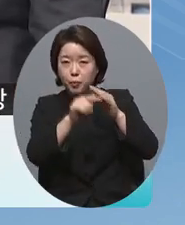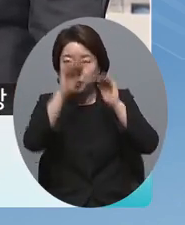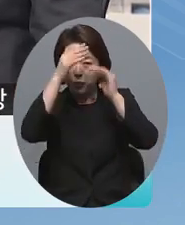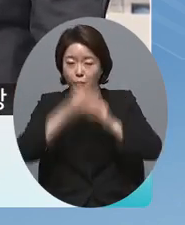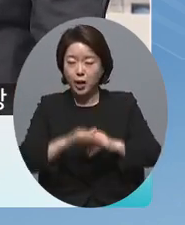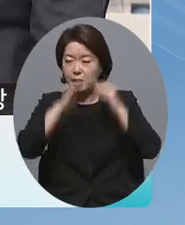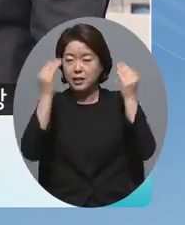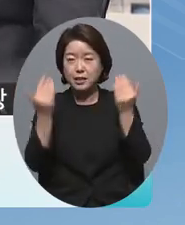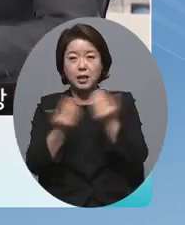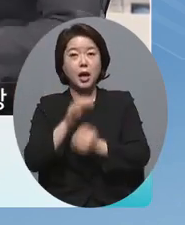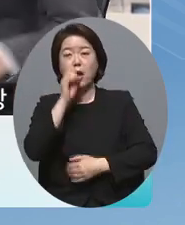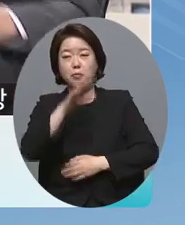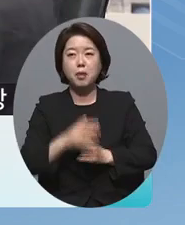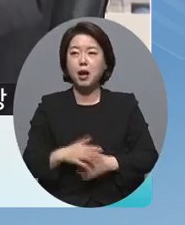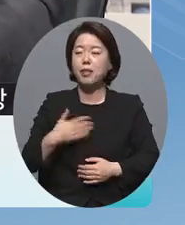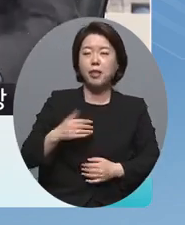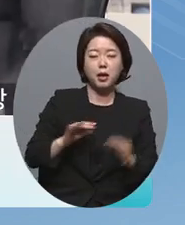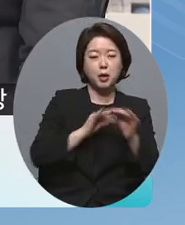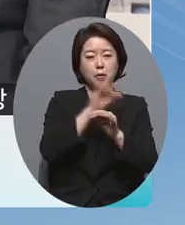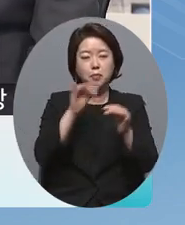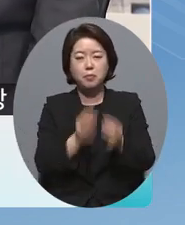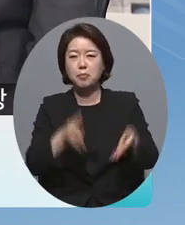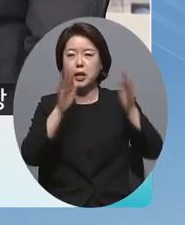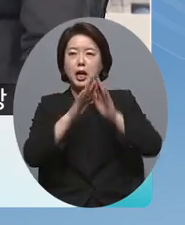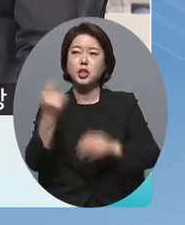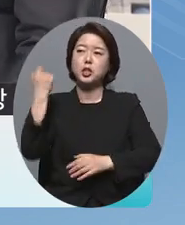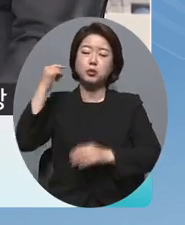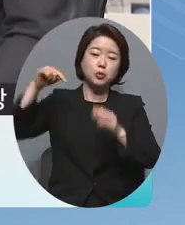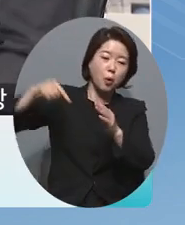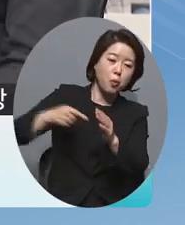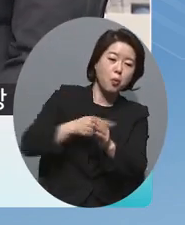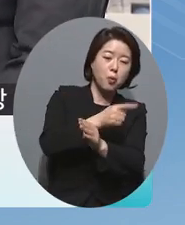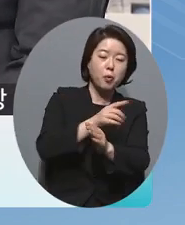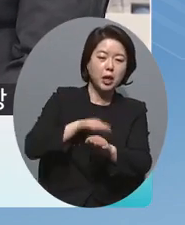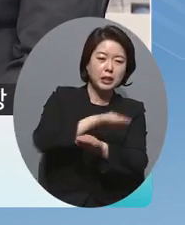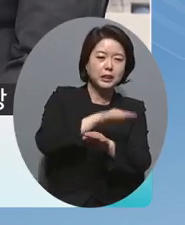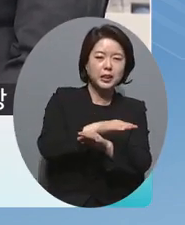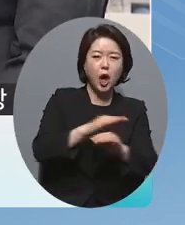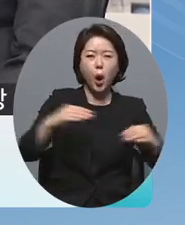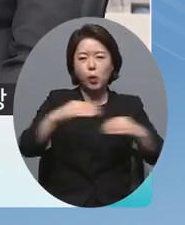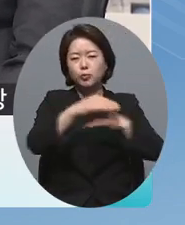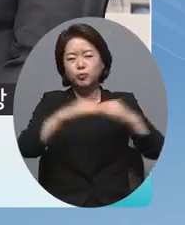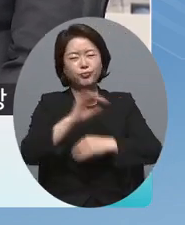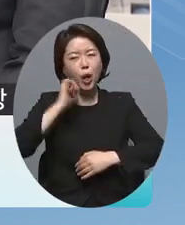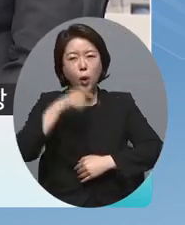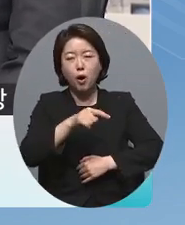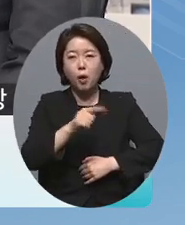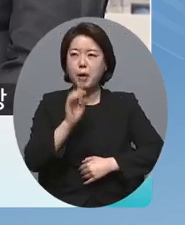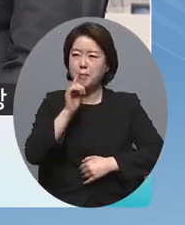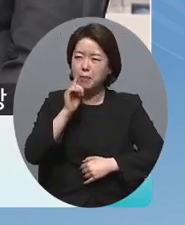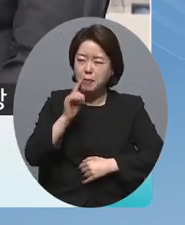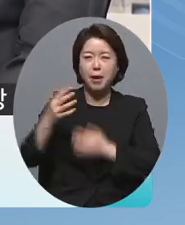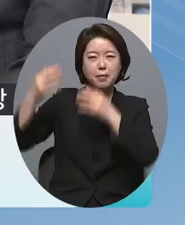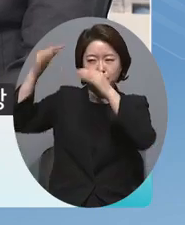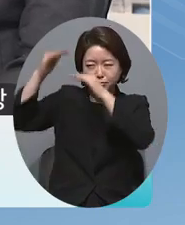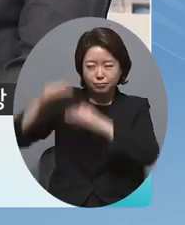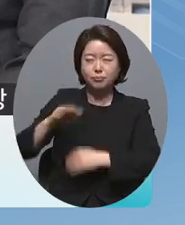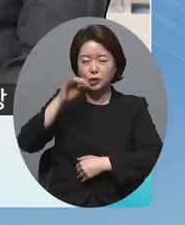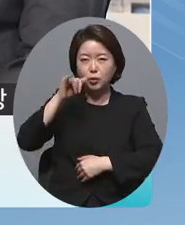과정까지도 다 얘기해요. 무슨 백화점 뒤로 어떻게 들어가서 그 차량이 여기 다니기가 어려워 뭐 이런 얘기도 다 나오거든요 거기 보면.